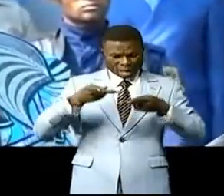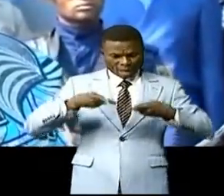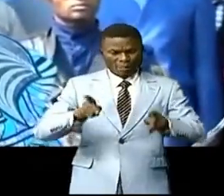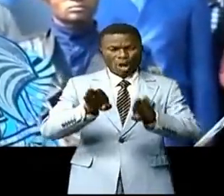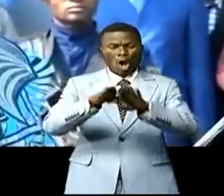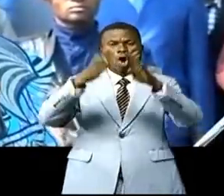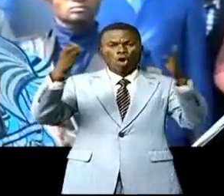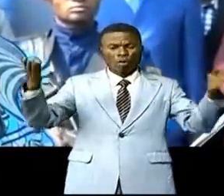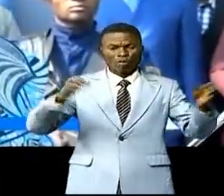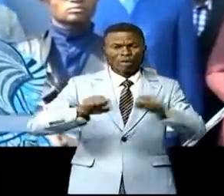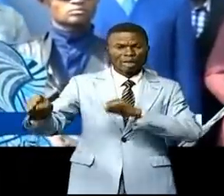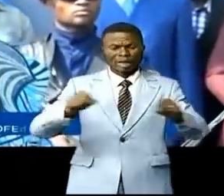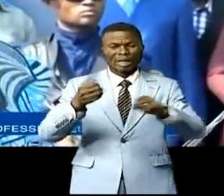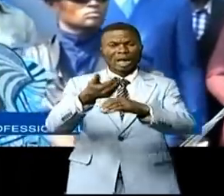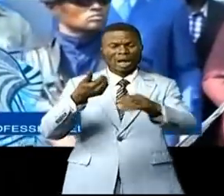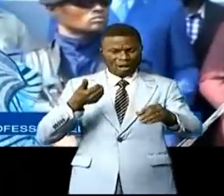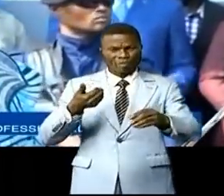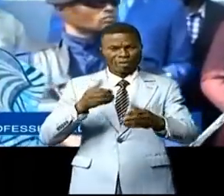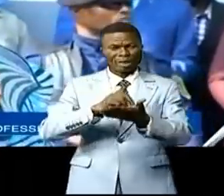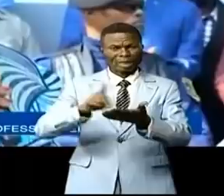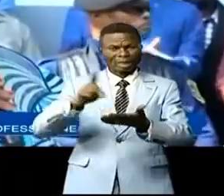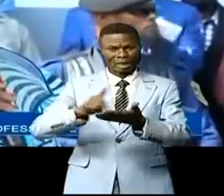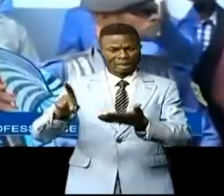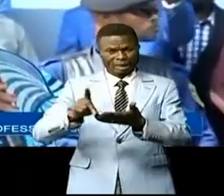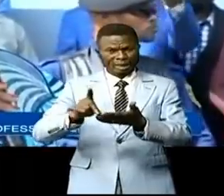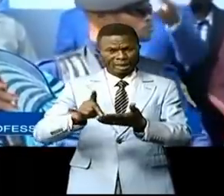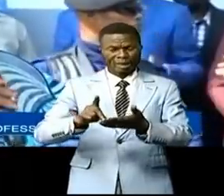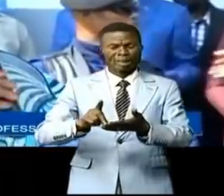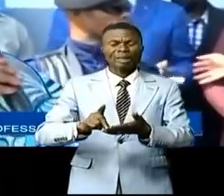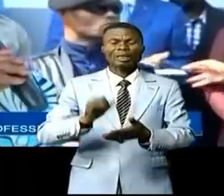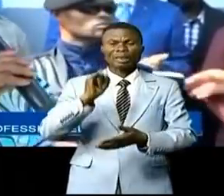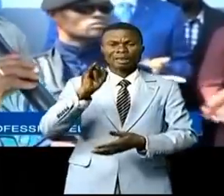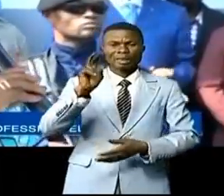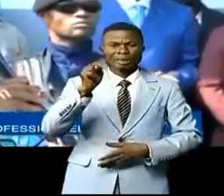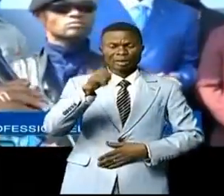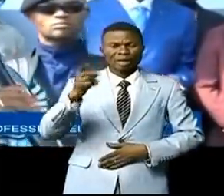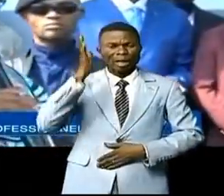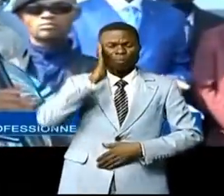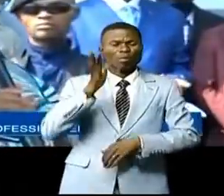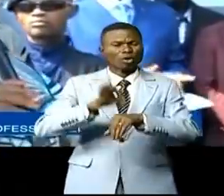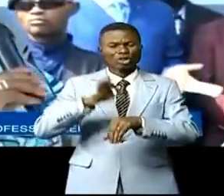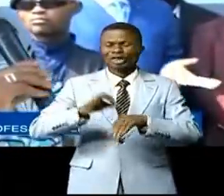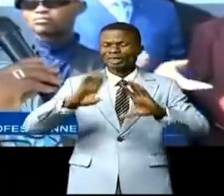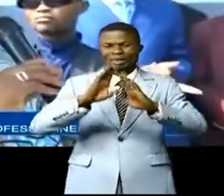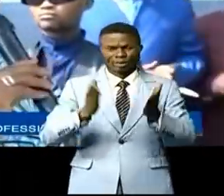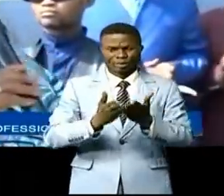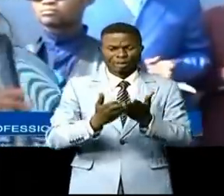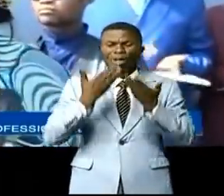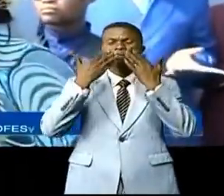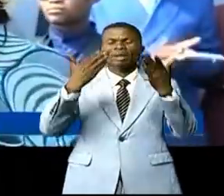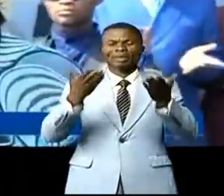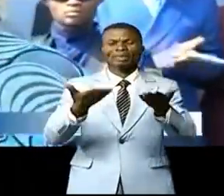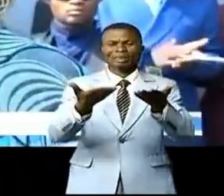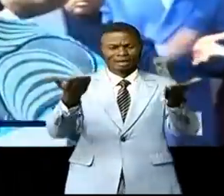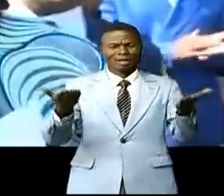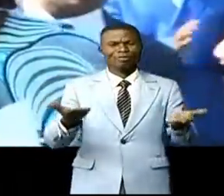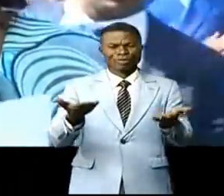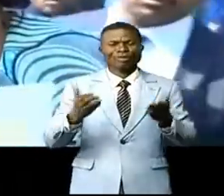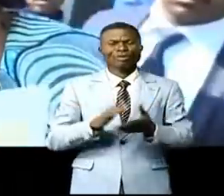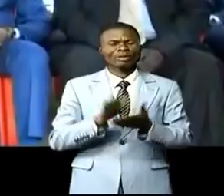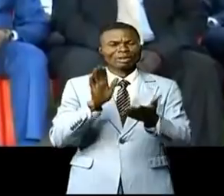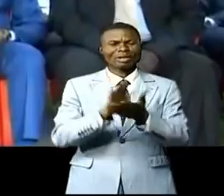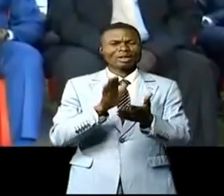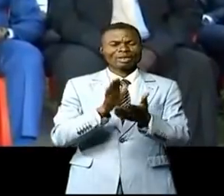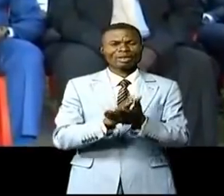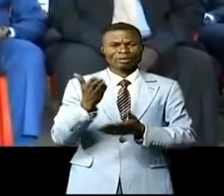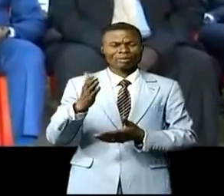les épreuves préliminaires de l'EFF 2022. Bonne chance à tous. Je vous remercie.